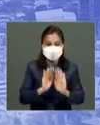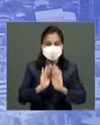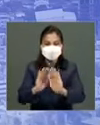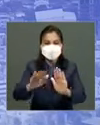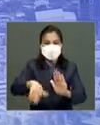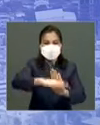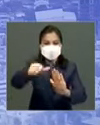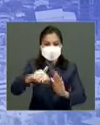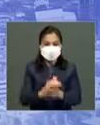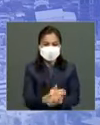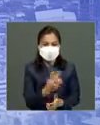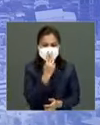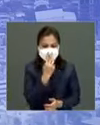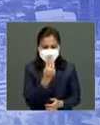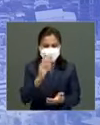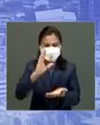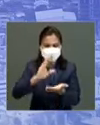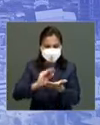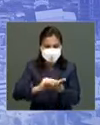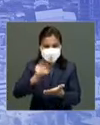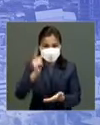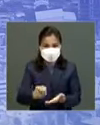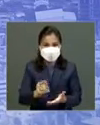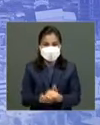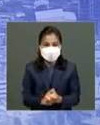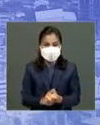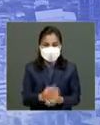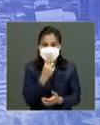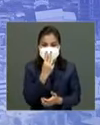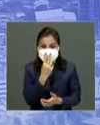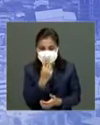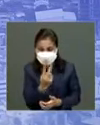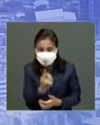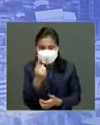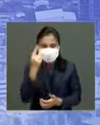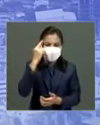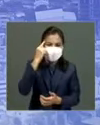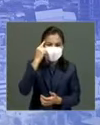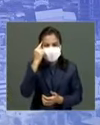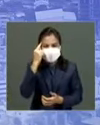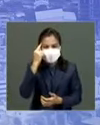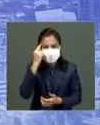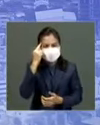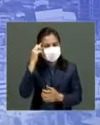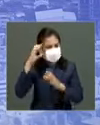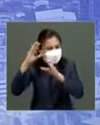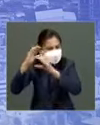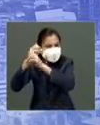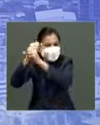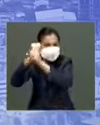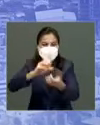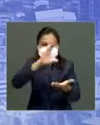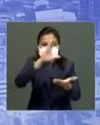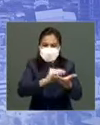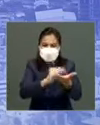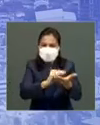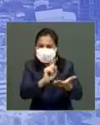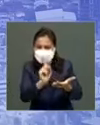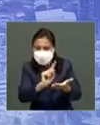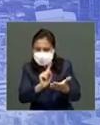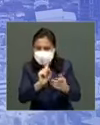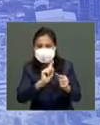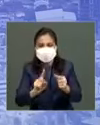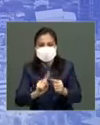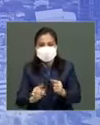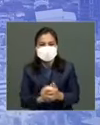ได้ช่วยกันกรองจริงๆนะครับไม่ใช่เอามากรองอย่างเดียวต้องกรองด้วยว่าข้อมูลต่างๆที่จะรับนั้นเป็นอย่างไรเพราะฉะนั้น